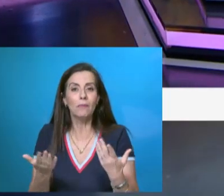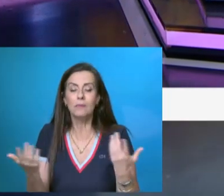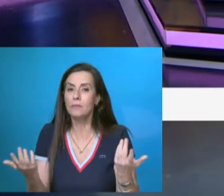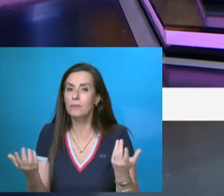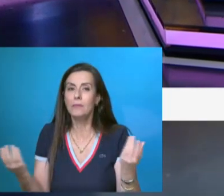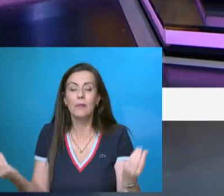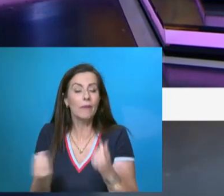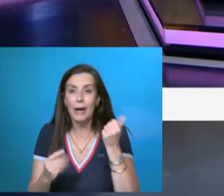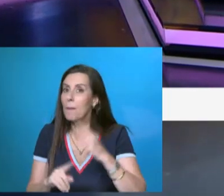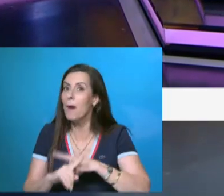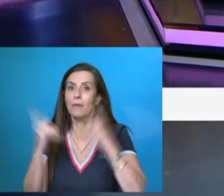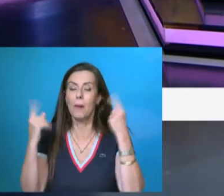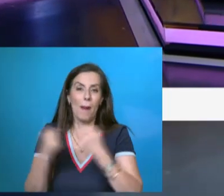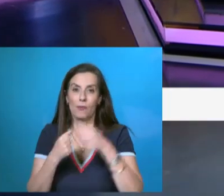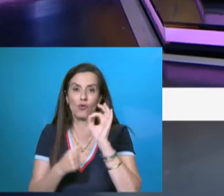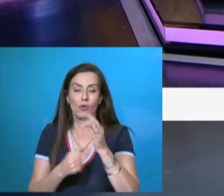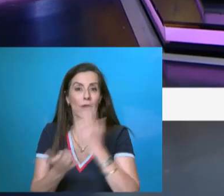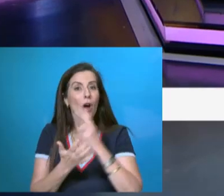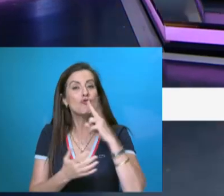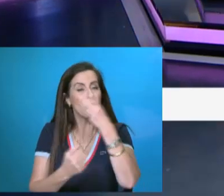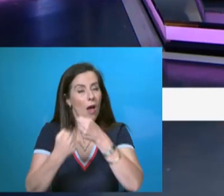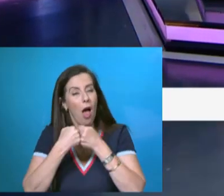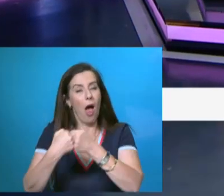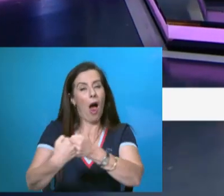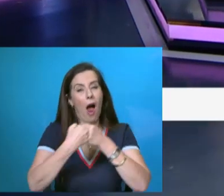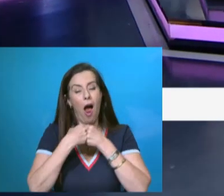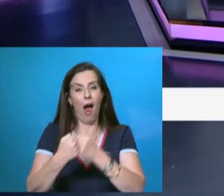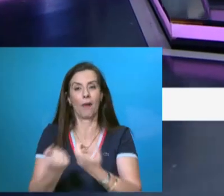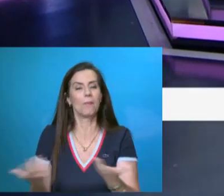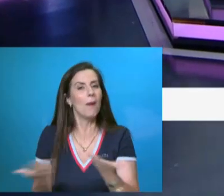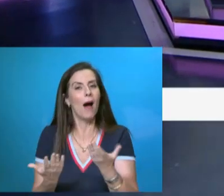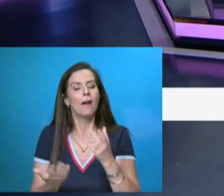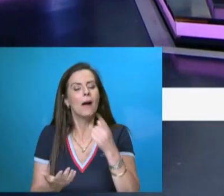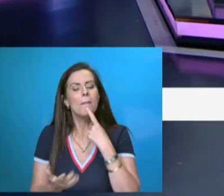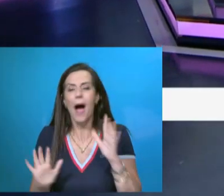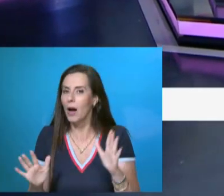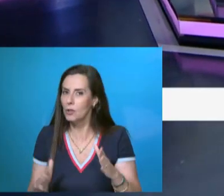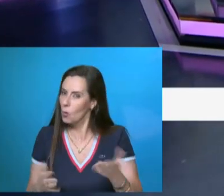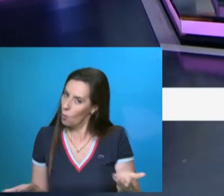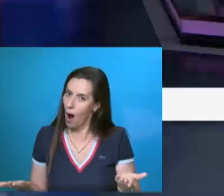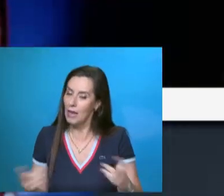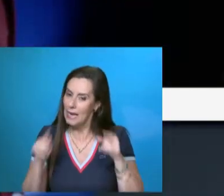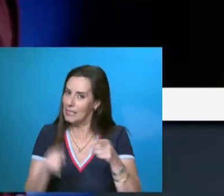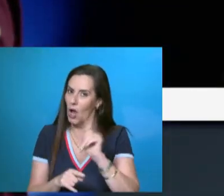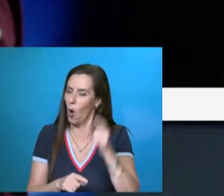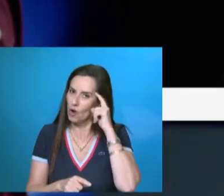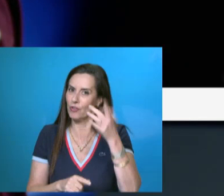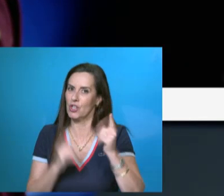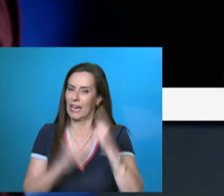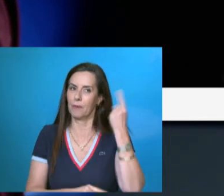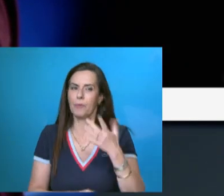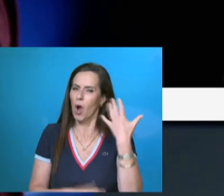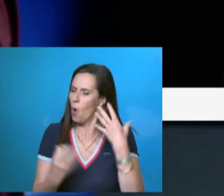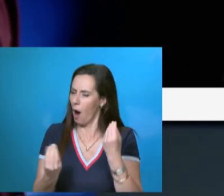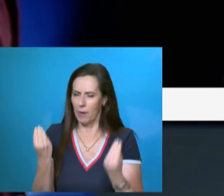אבסורדי במאבק הזה שנמשך שנתיים, שאנחנו יודעים כבר איך הוא הסתיים. מה היה הרגע שאמרת, well, את זה לא צפיתי? היו הרבה רגעים